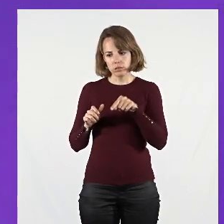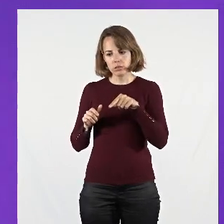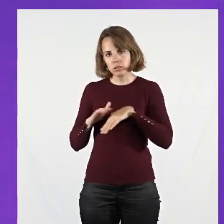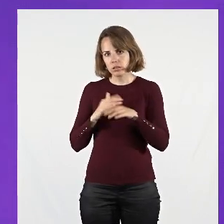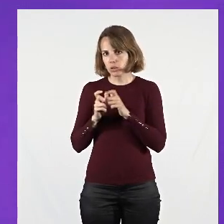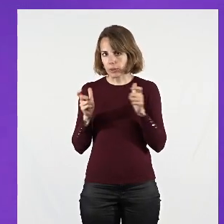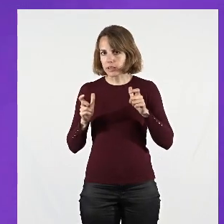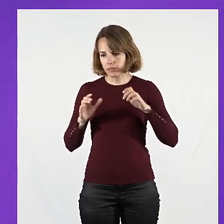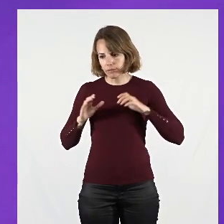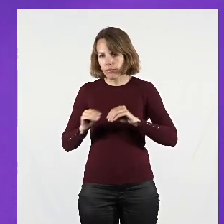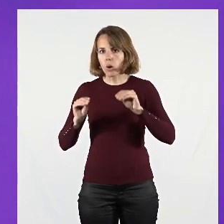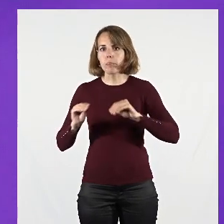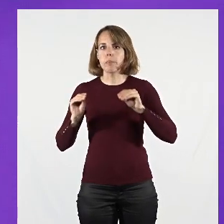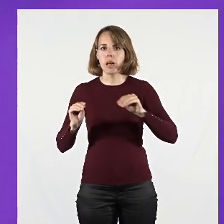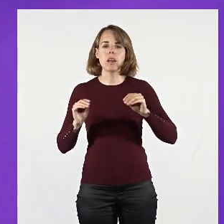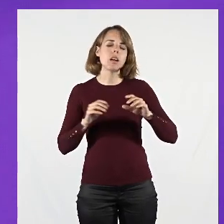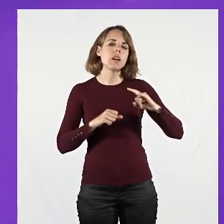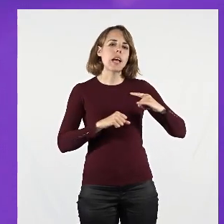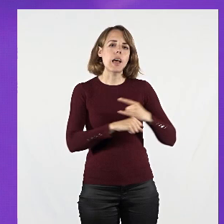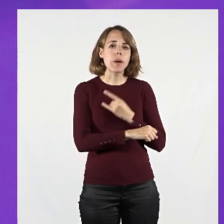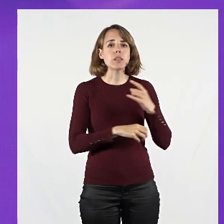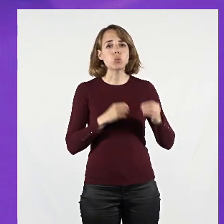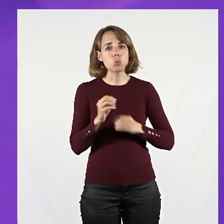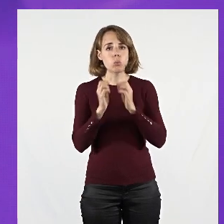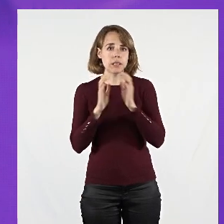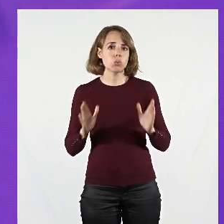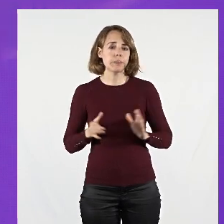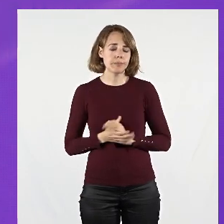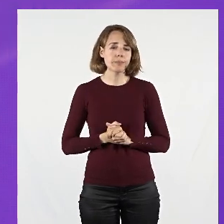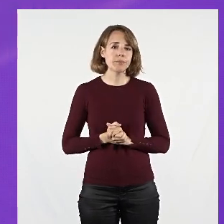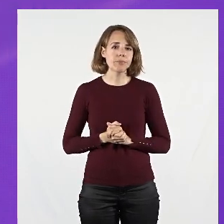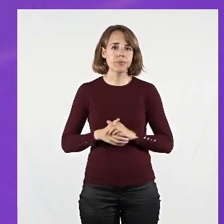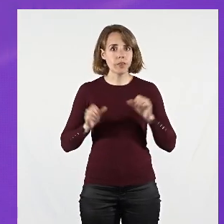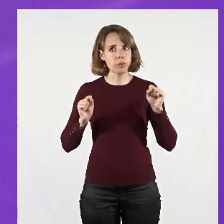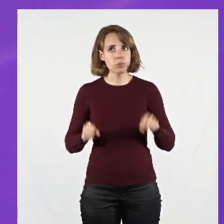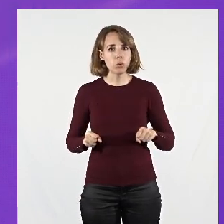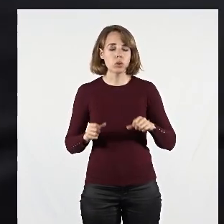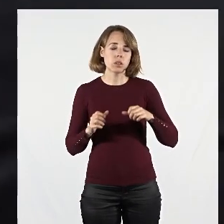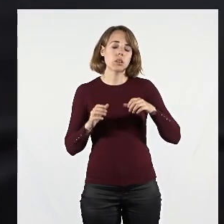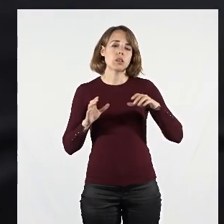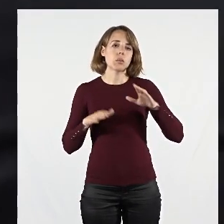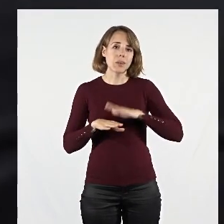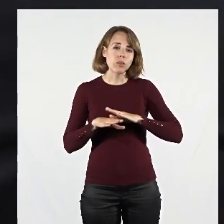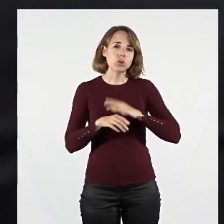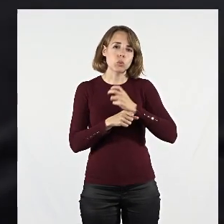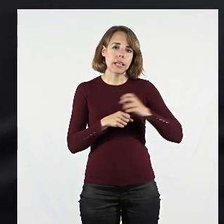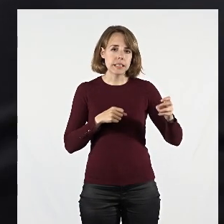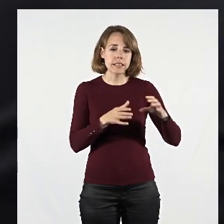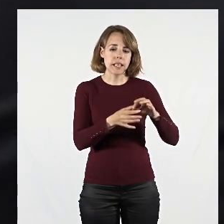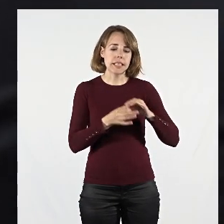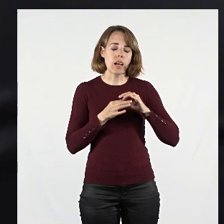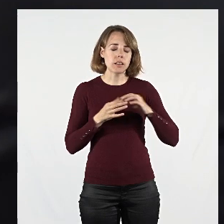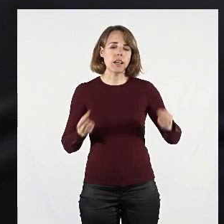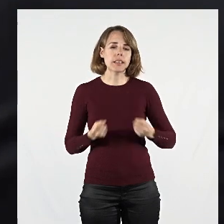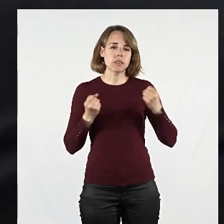domicile. Donc ça peut passer par la réalisation de formations continues de type PRAP, donc prévention des risques liés à l'activité physique, PRAP